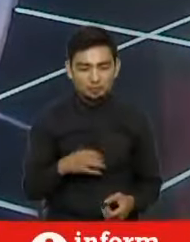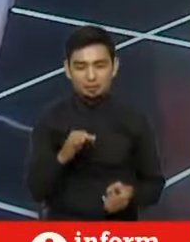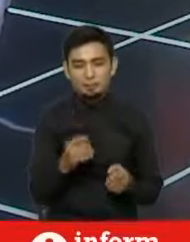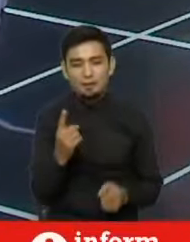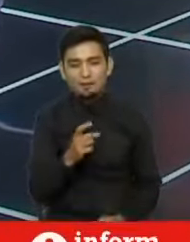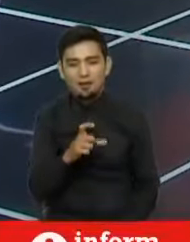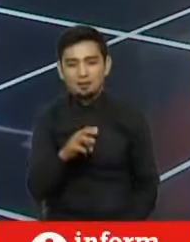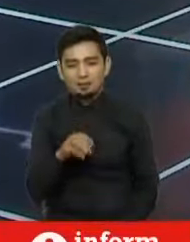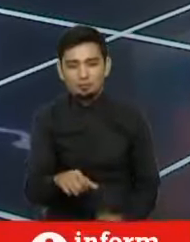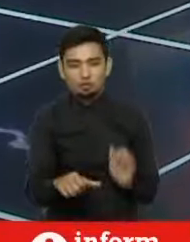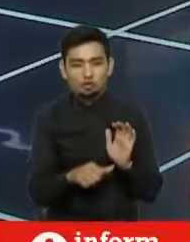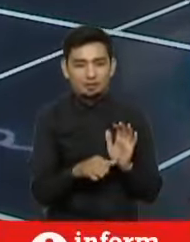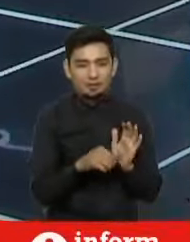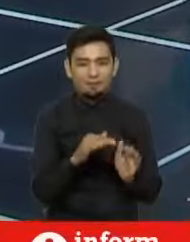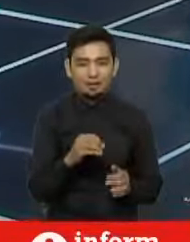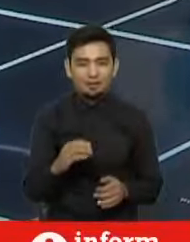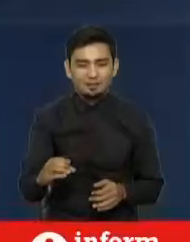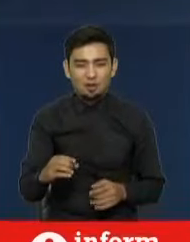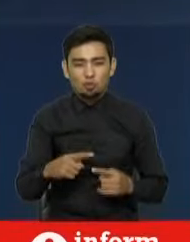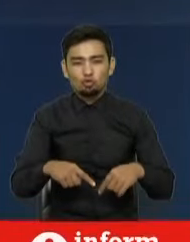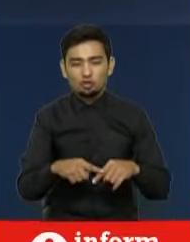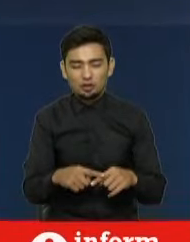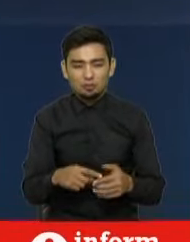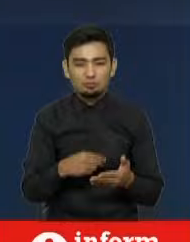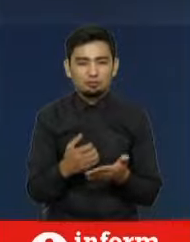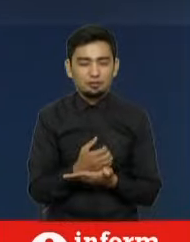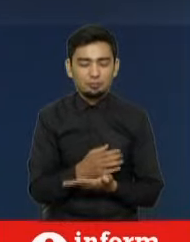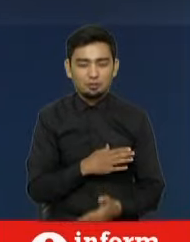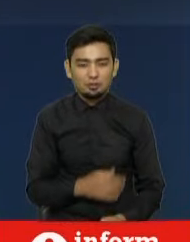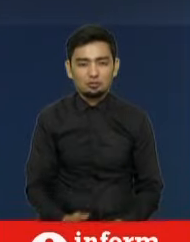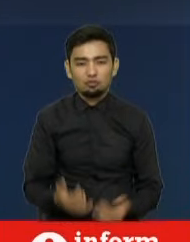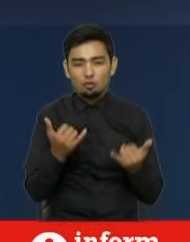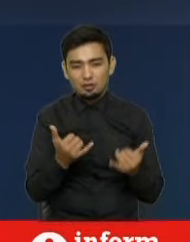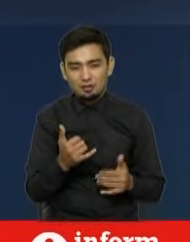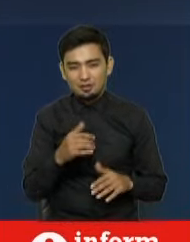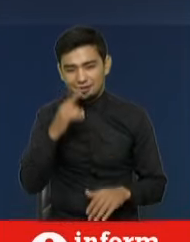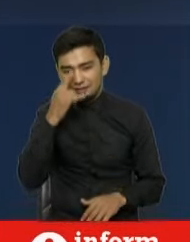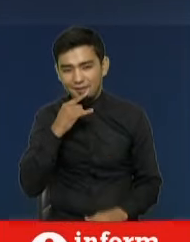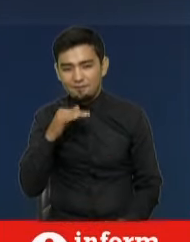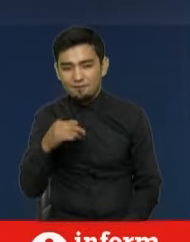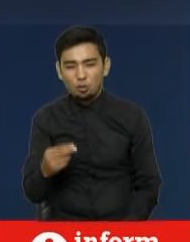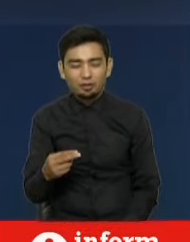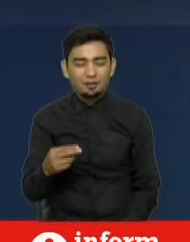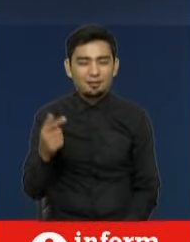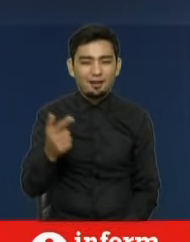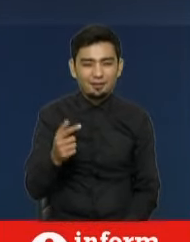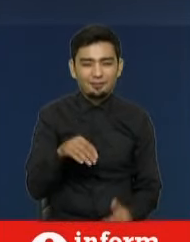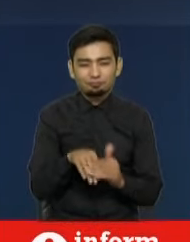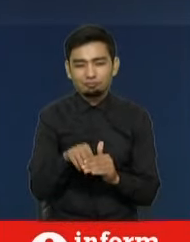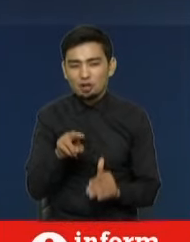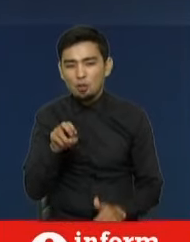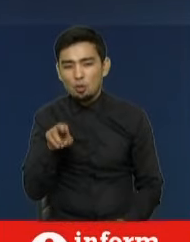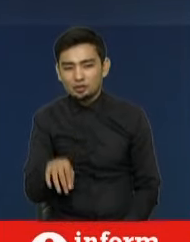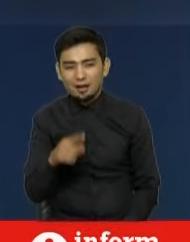прошли 6 финансовых учреждений. На сегодня в портфеле Казахстанского фонда гарантирования депозитов 1